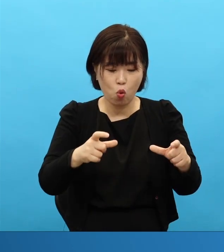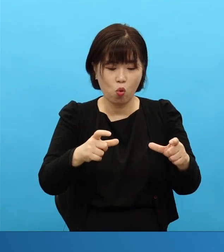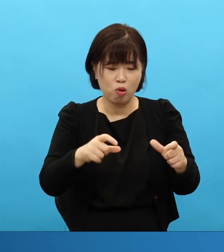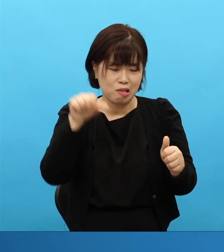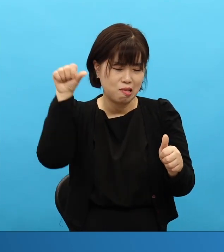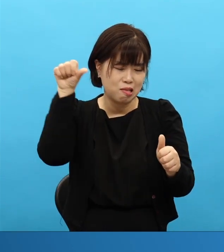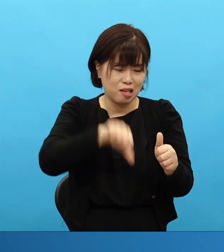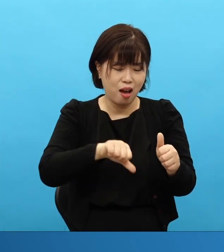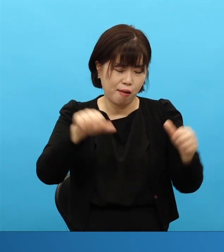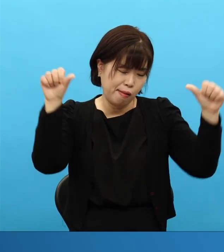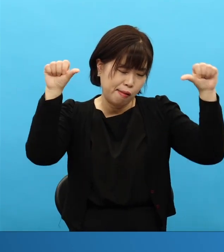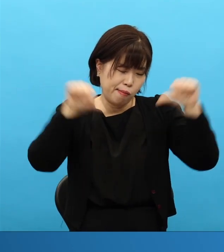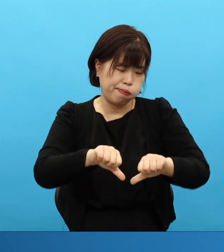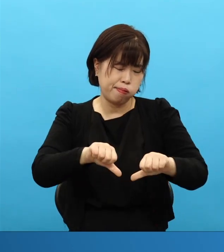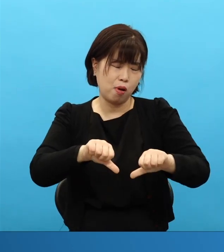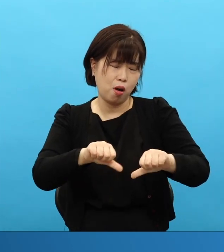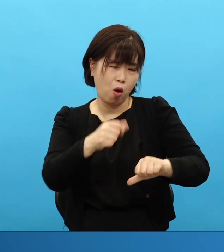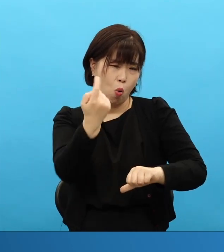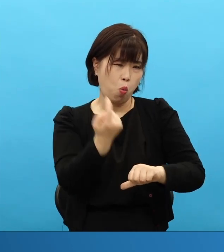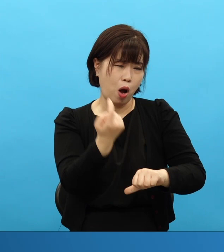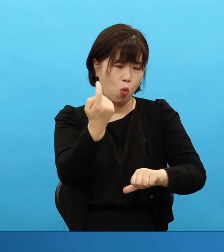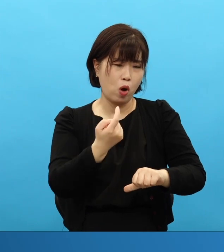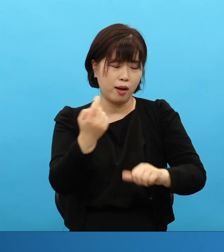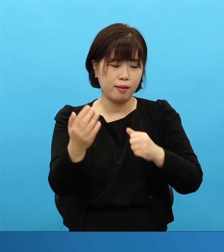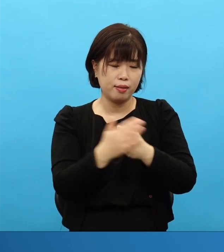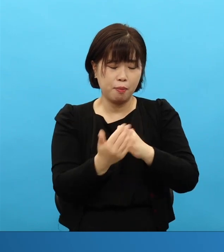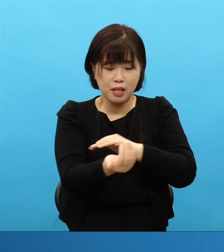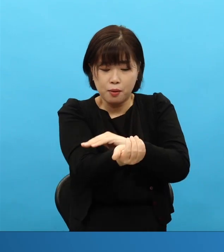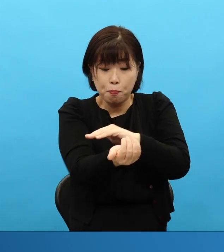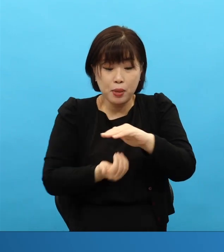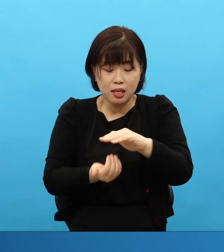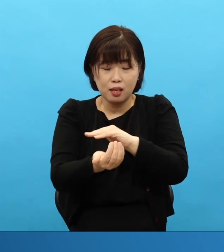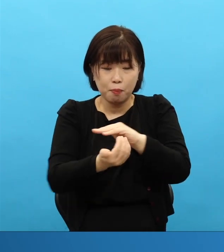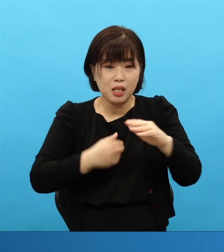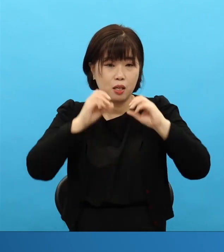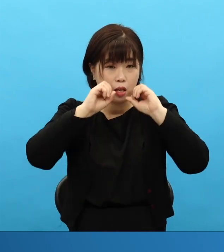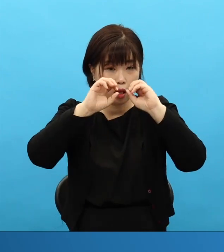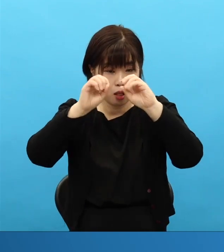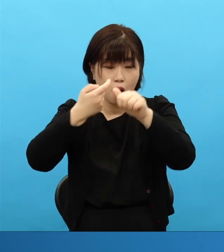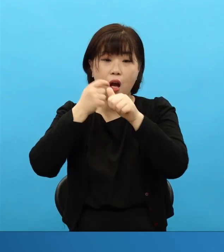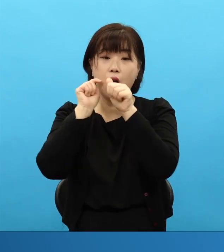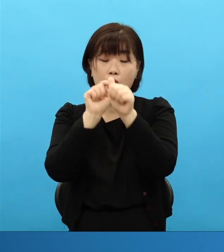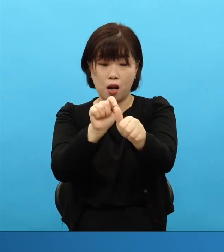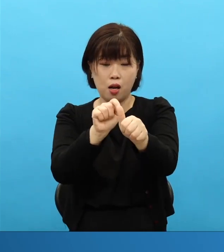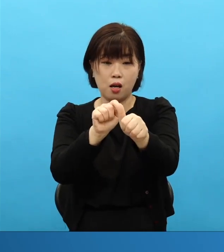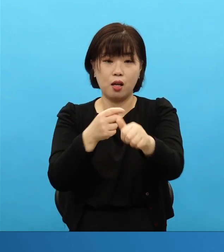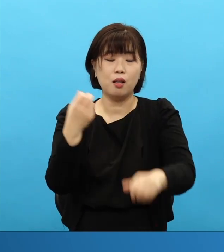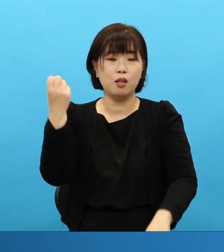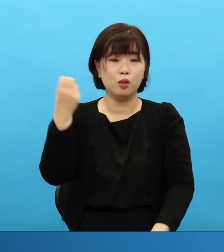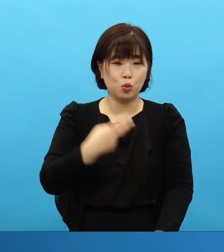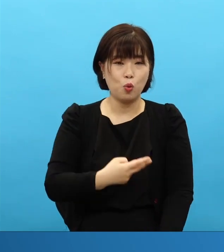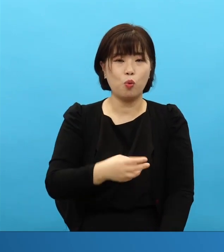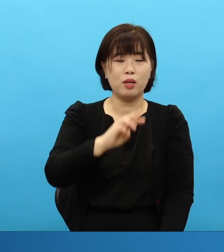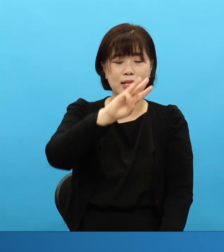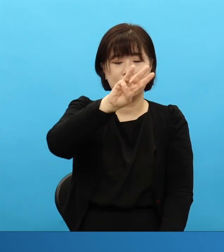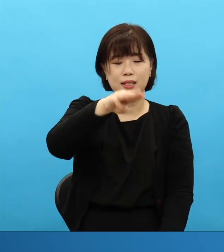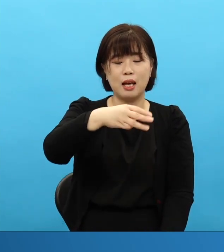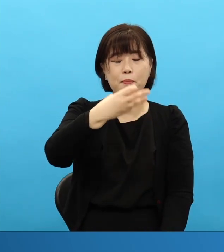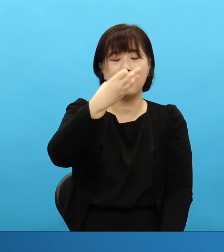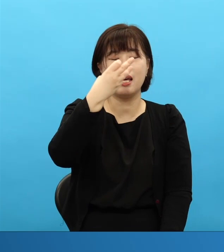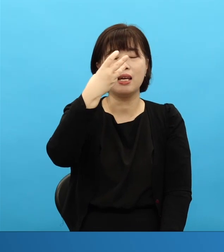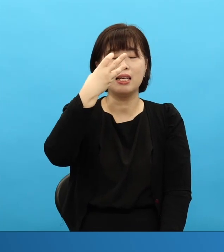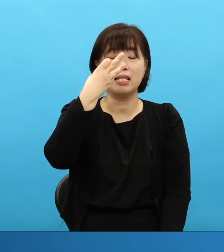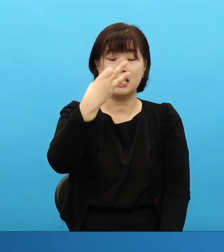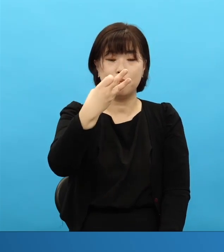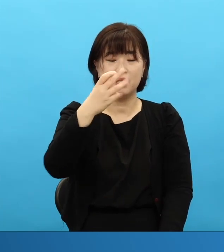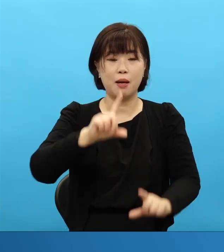要预先去这里传讲福音。 250년이 지난 313년에는 로마가 기독교를 국교로